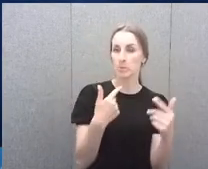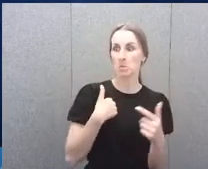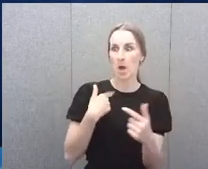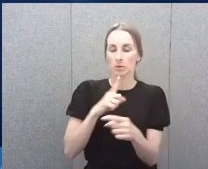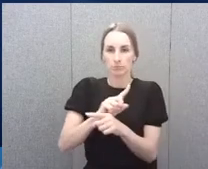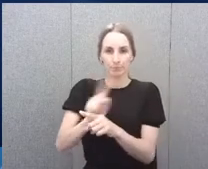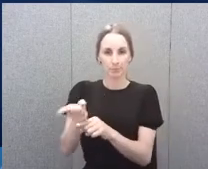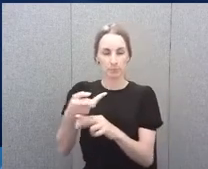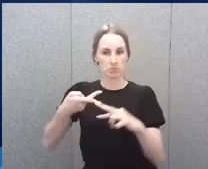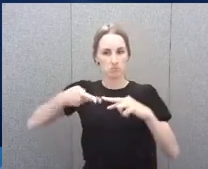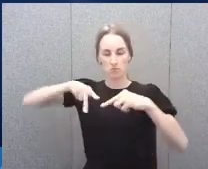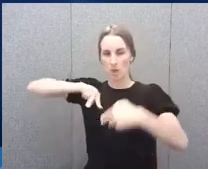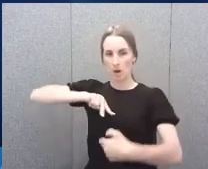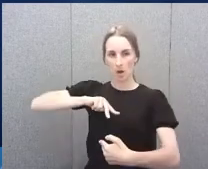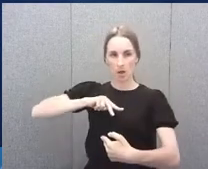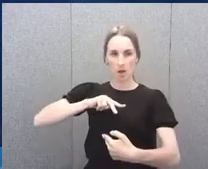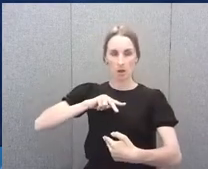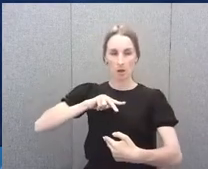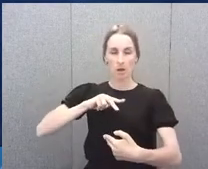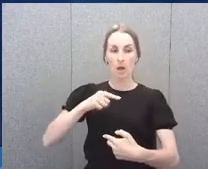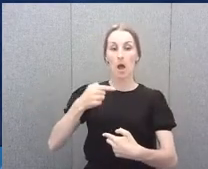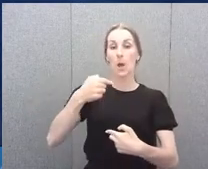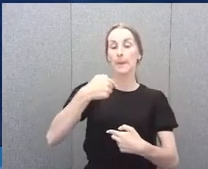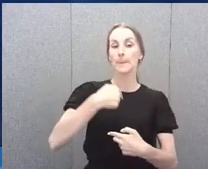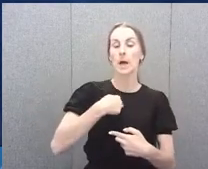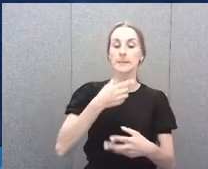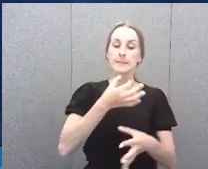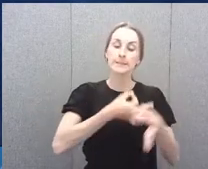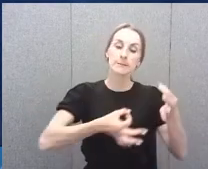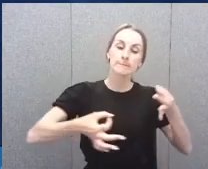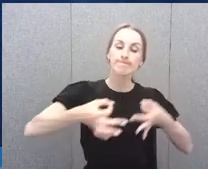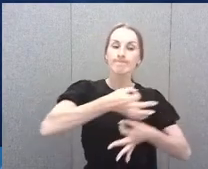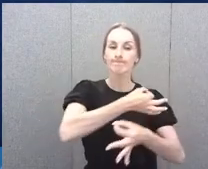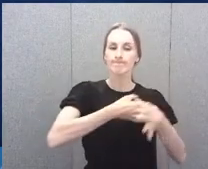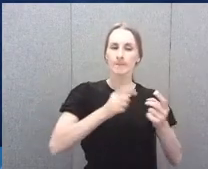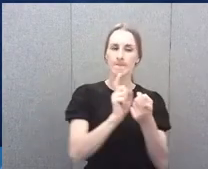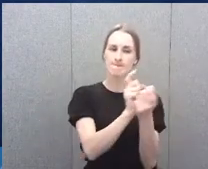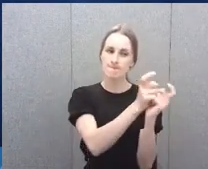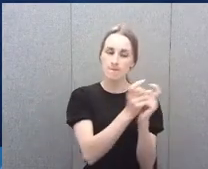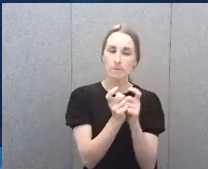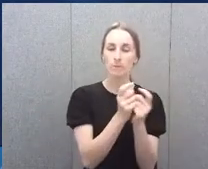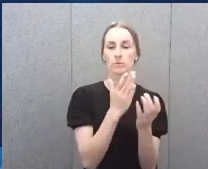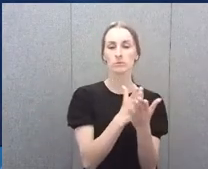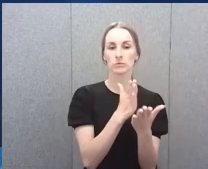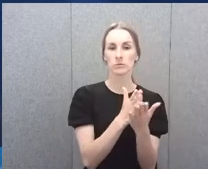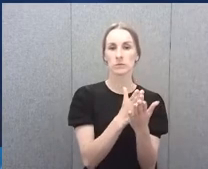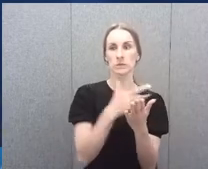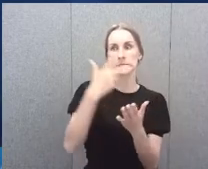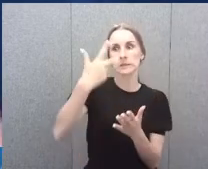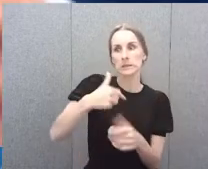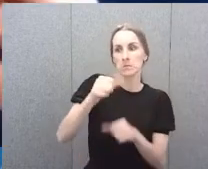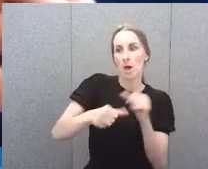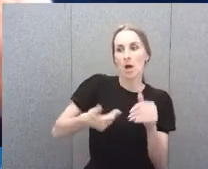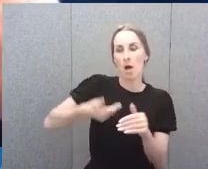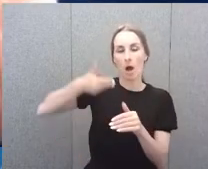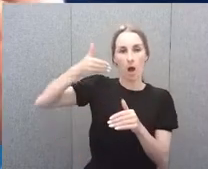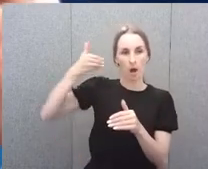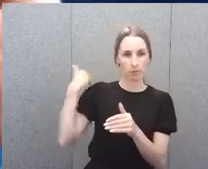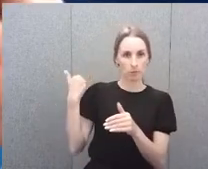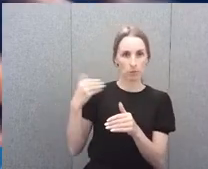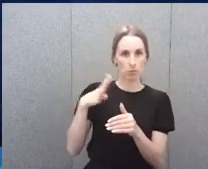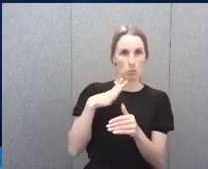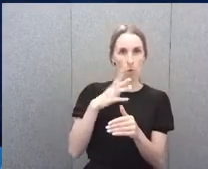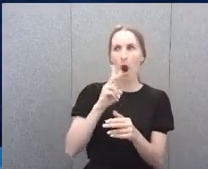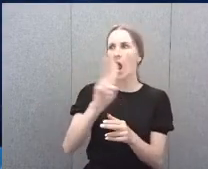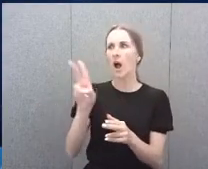общество меняется очень медленно. Может быть, у нас это было быстро, но то, из-за чего мы сейчас спорим 30 лет тому назад для